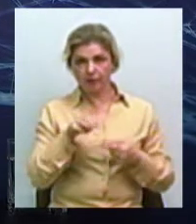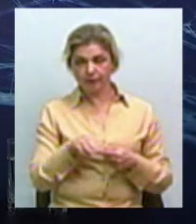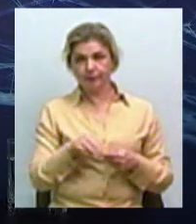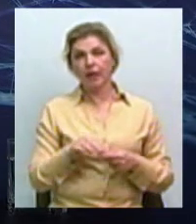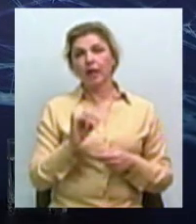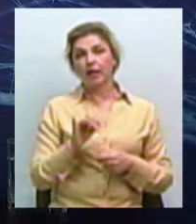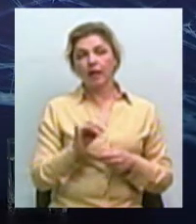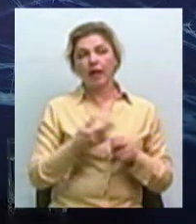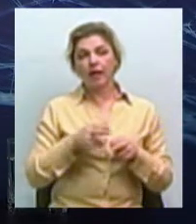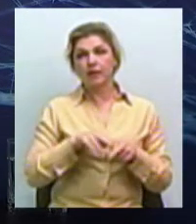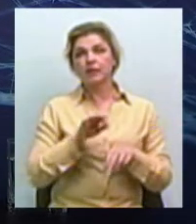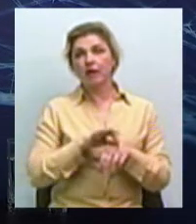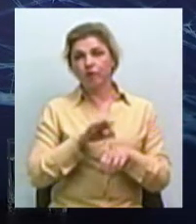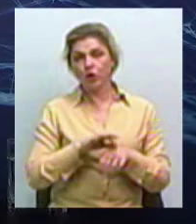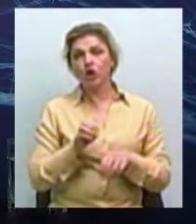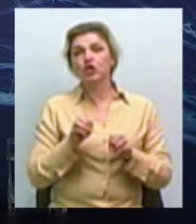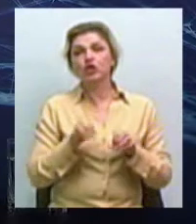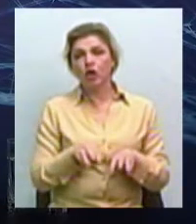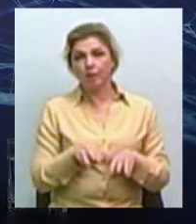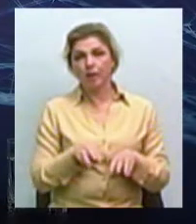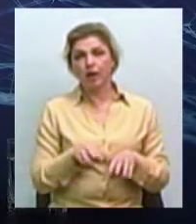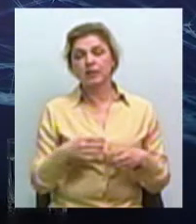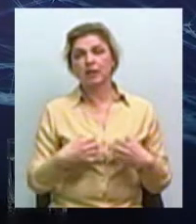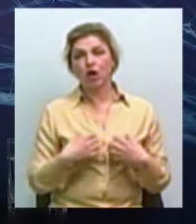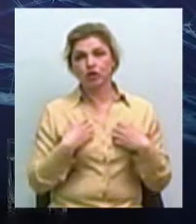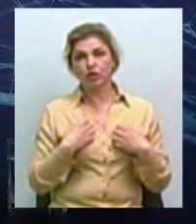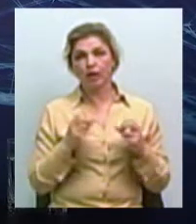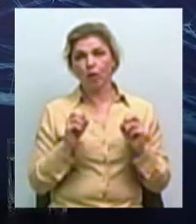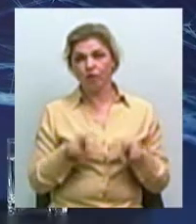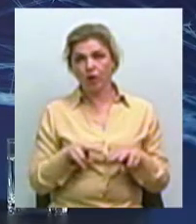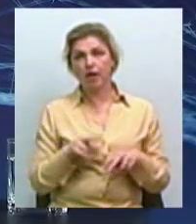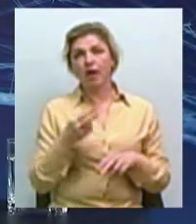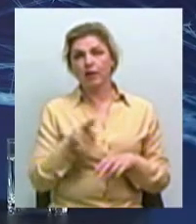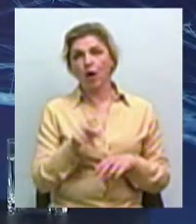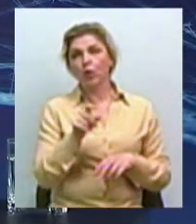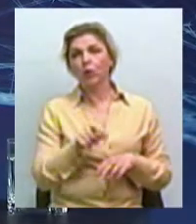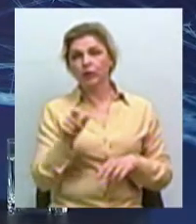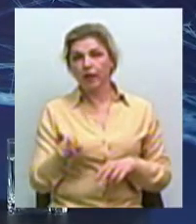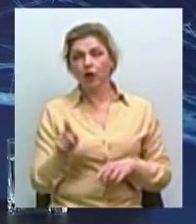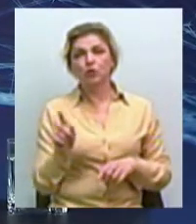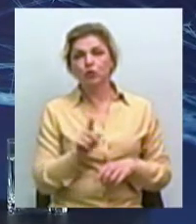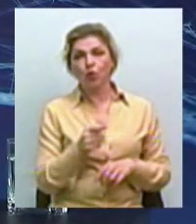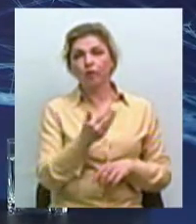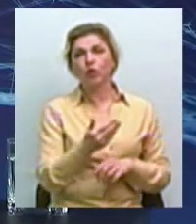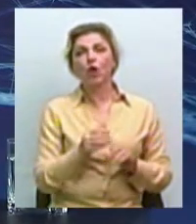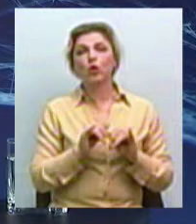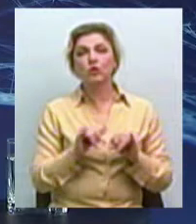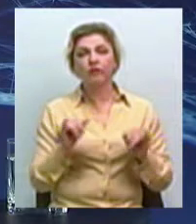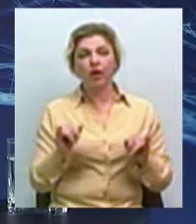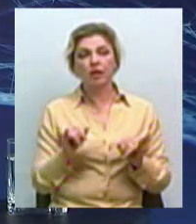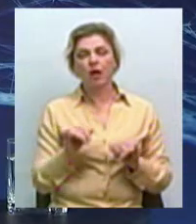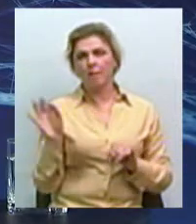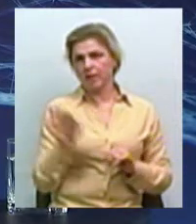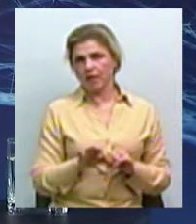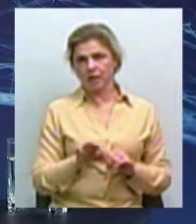воно, це захворювання, чим і воно страшне безпосередньо для людей? Тим, що воно розвивається буквально